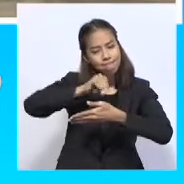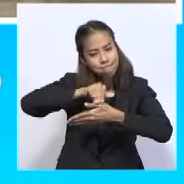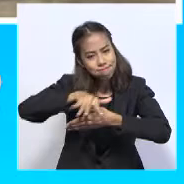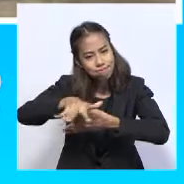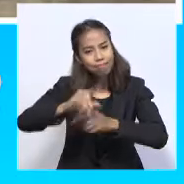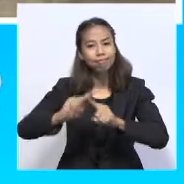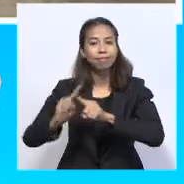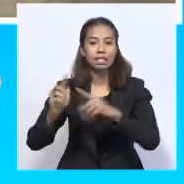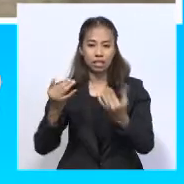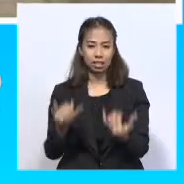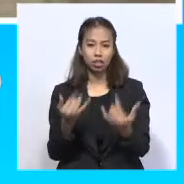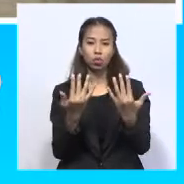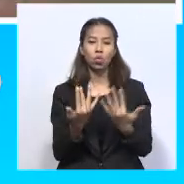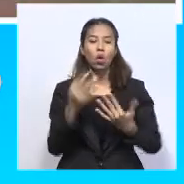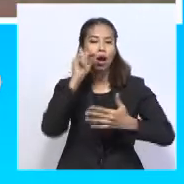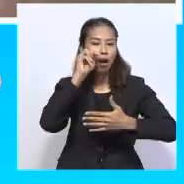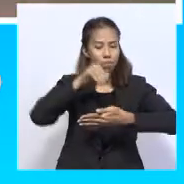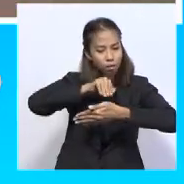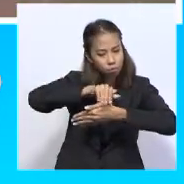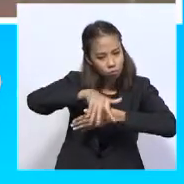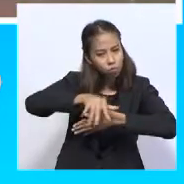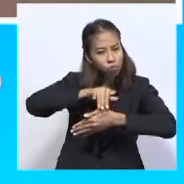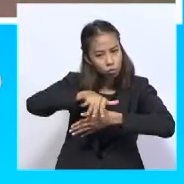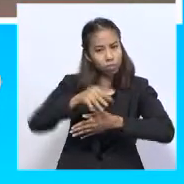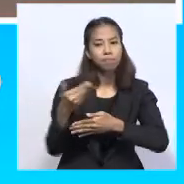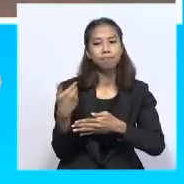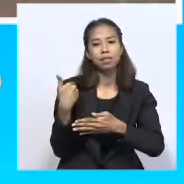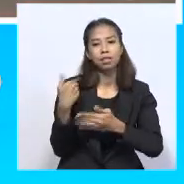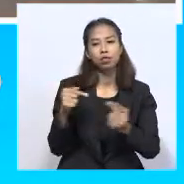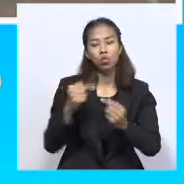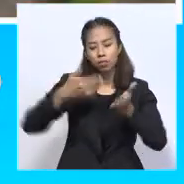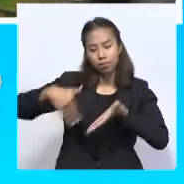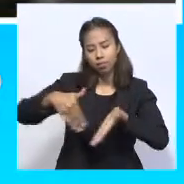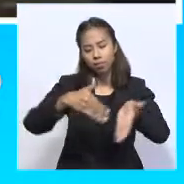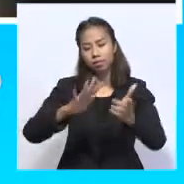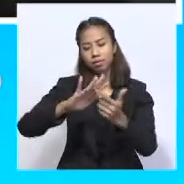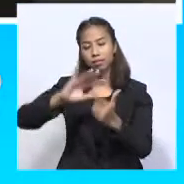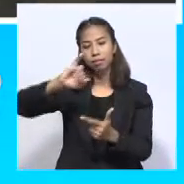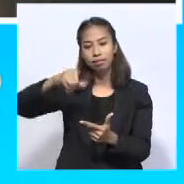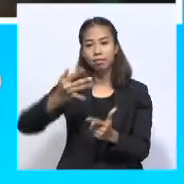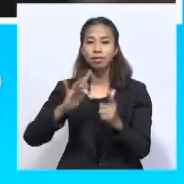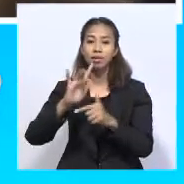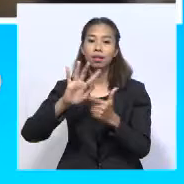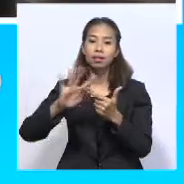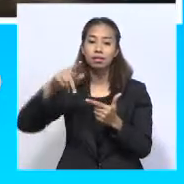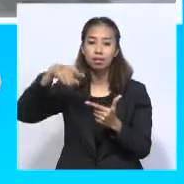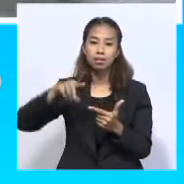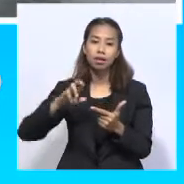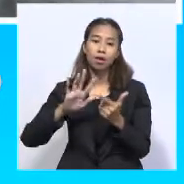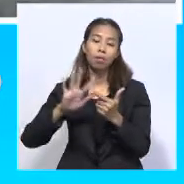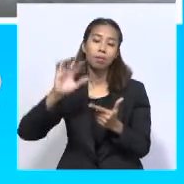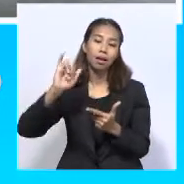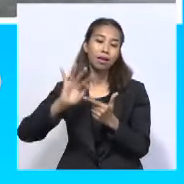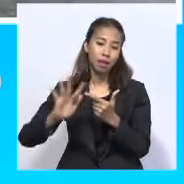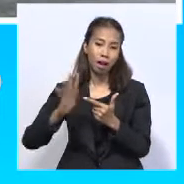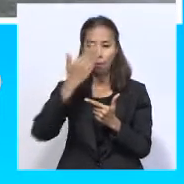งตอนนี้ทางกรมชลประทานก็ปล่อยน้ำลงมาในช่วงทุ่งของภูเจ้าพยานะครับที่จะเริ่มการเพาะปลูกได้ก่อน